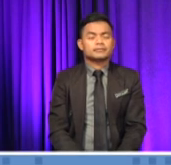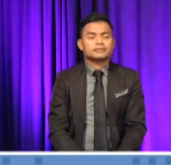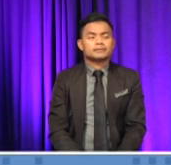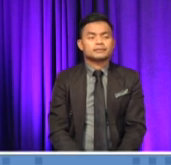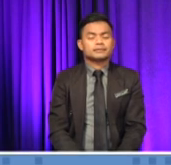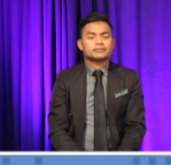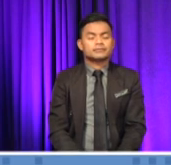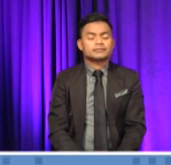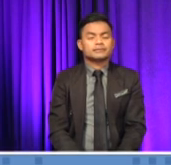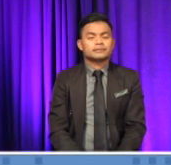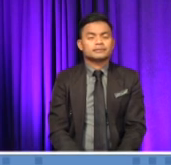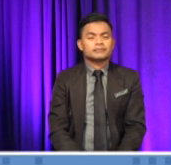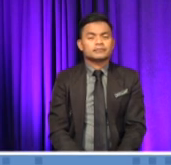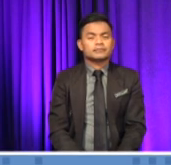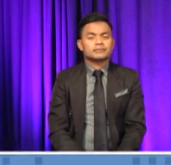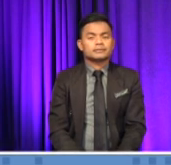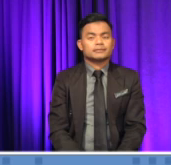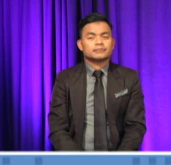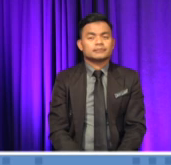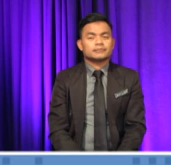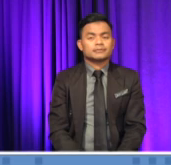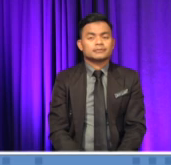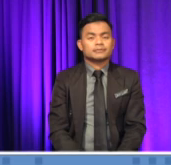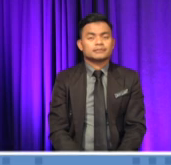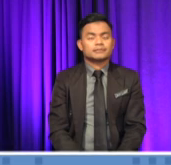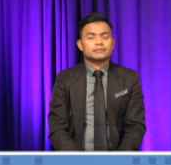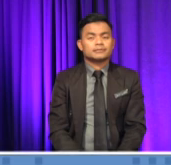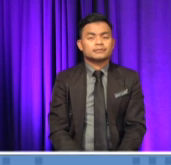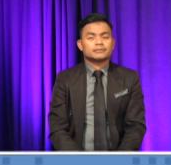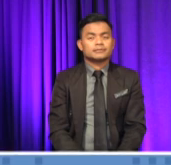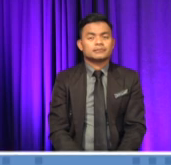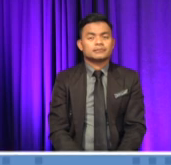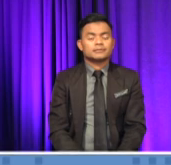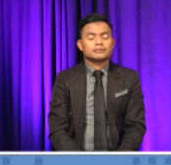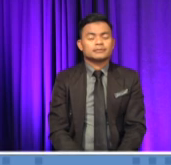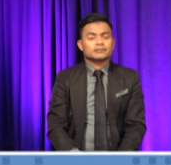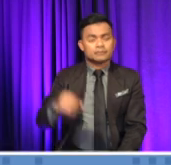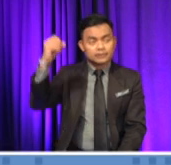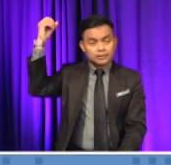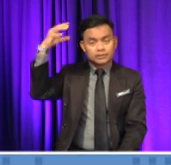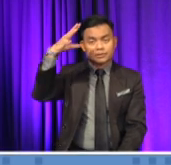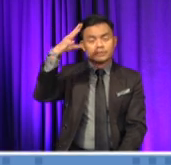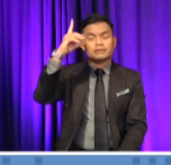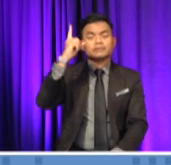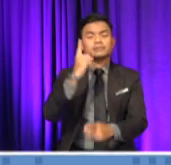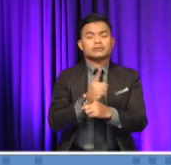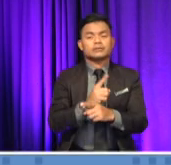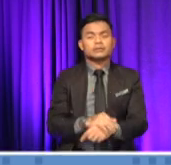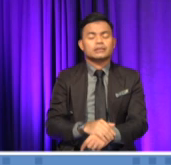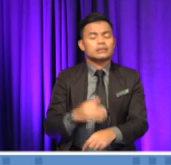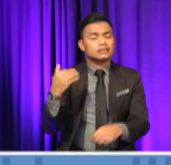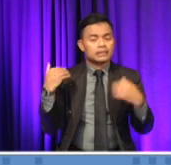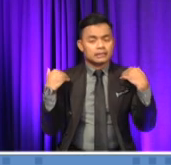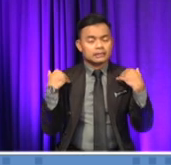tenaga air dua betul oke dan tenaga angin oke tenaga solar kita ada banyak